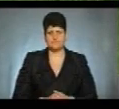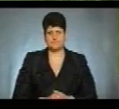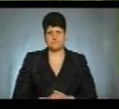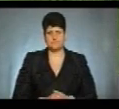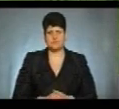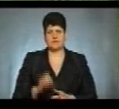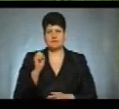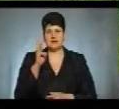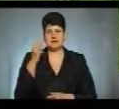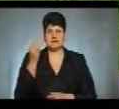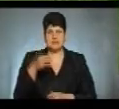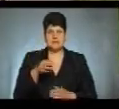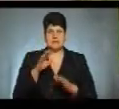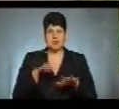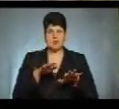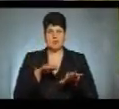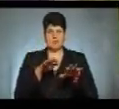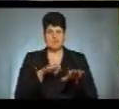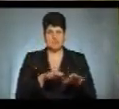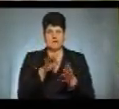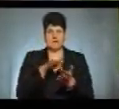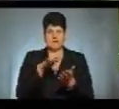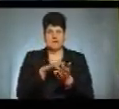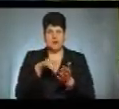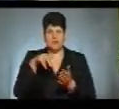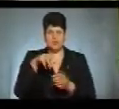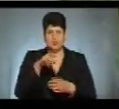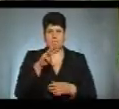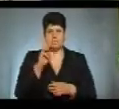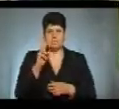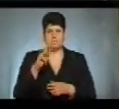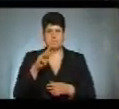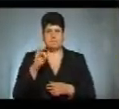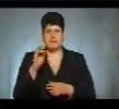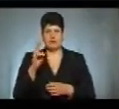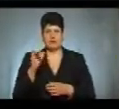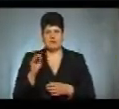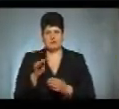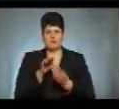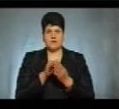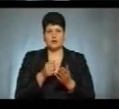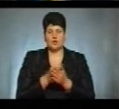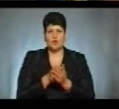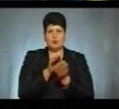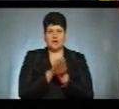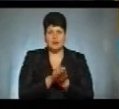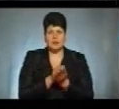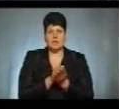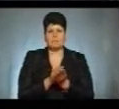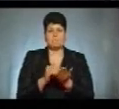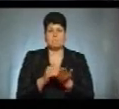О 13:30 колона людей рушила від центрального входу Миколаївського кладовища до могили політв'язнів. Там